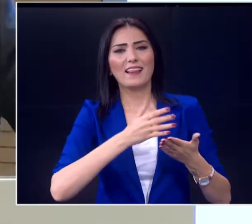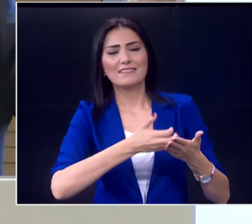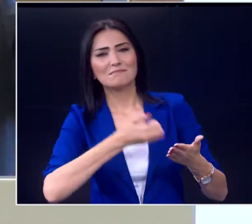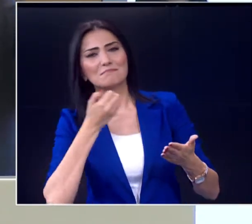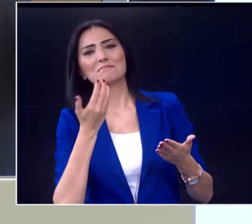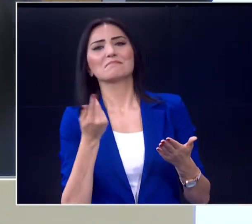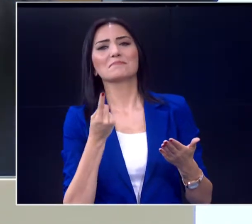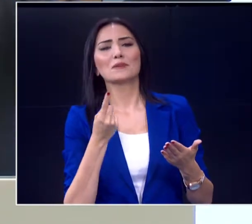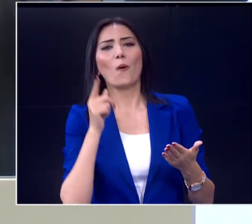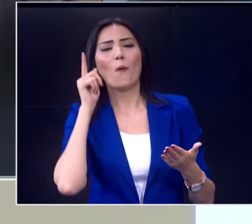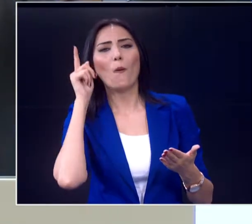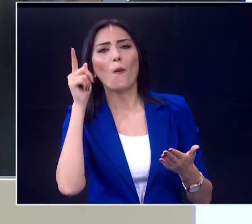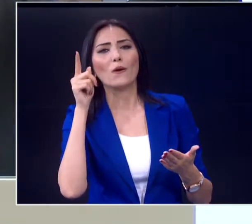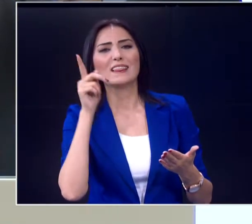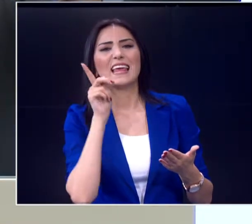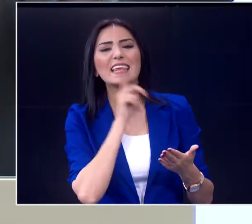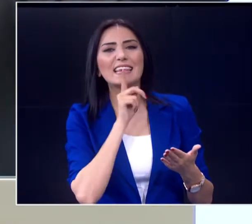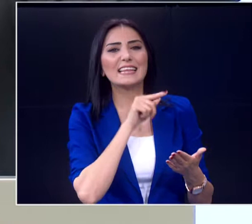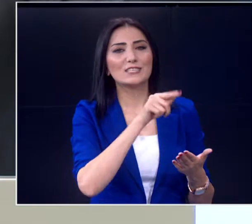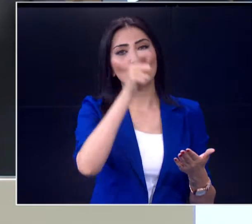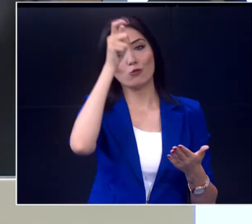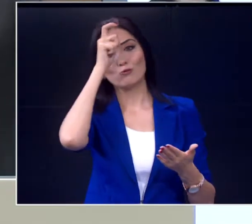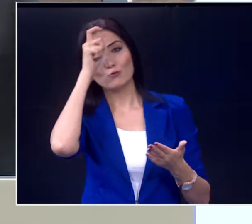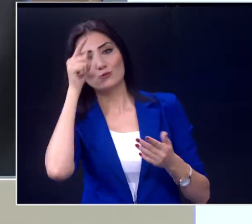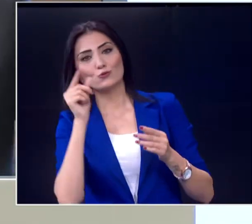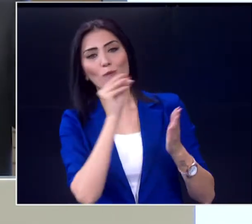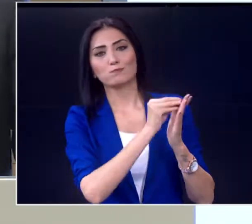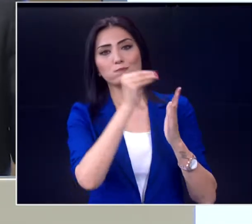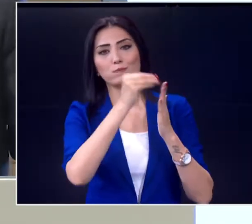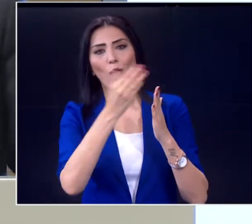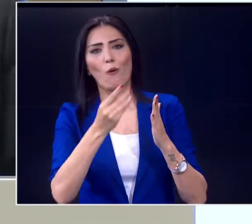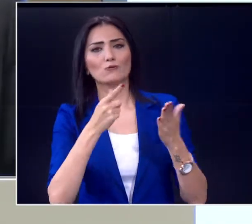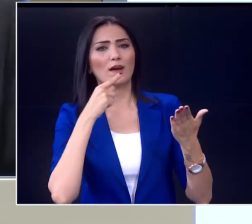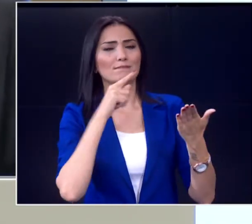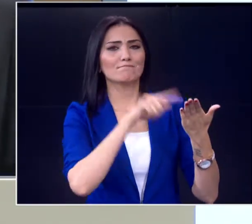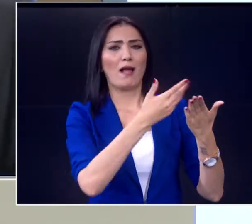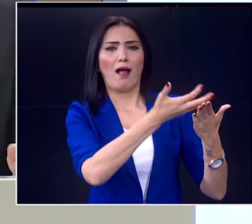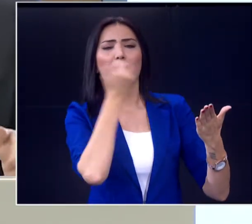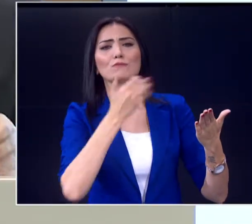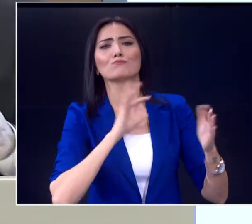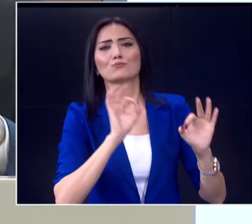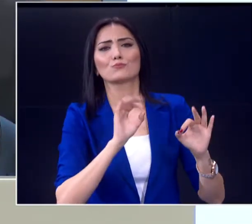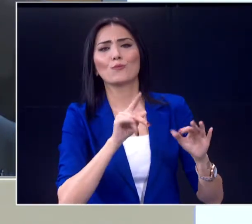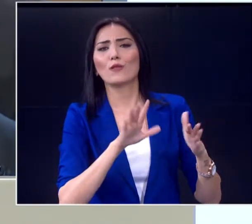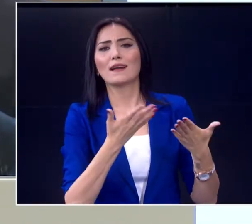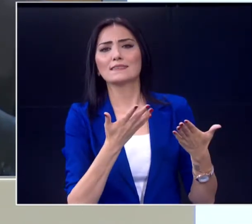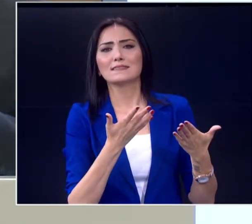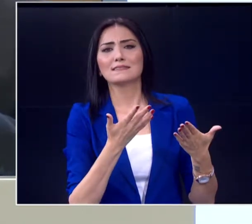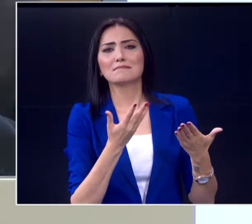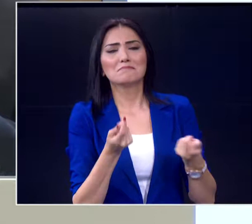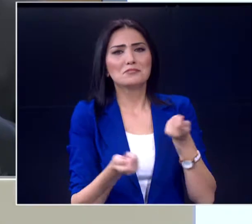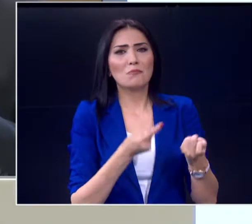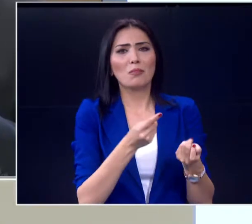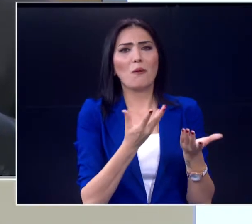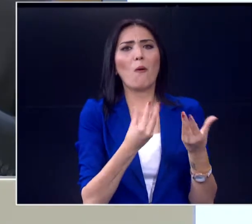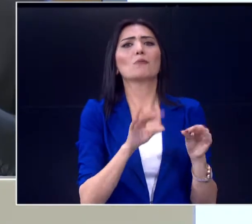yapıyor. Orada İngilizce, Türkçe olacak. Direkt siparişini verip alacak. Bunlar ne biçim iş? Böyle